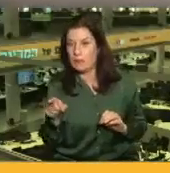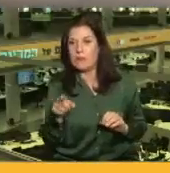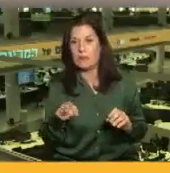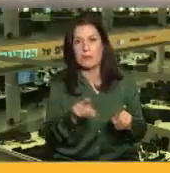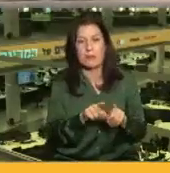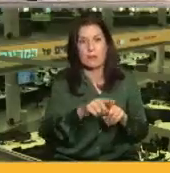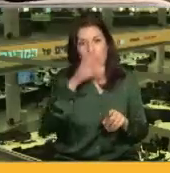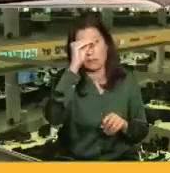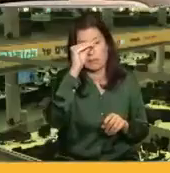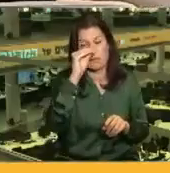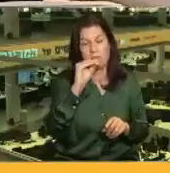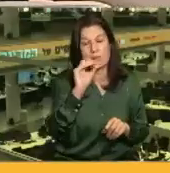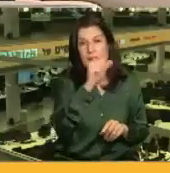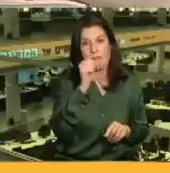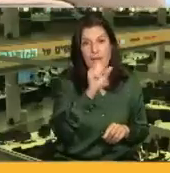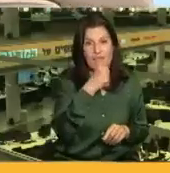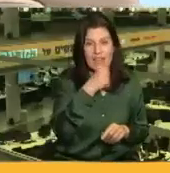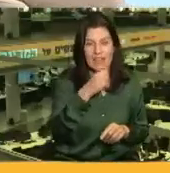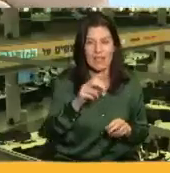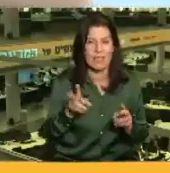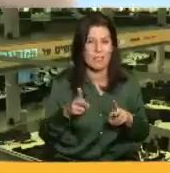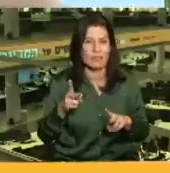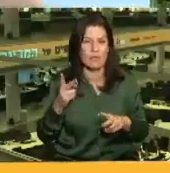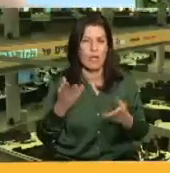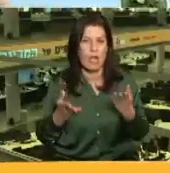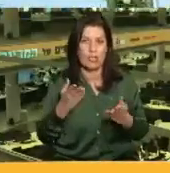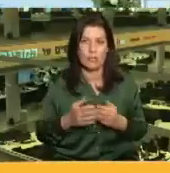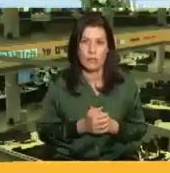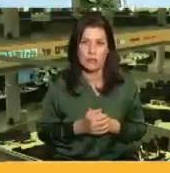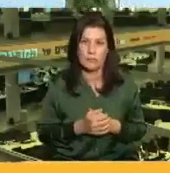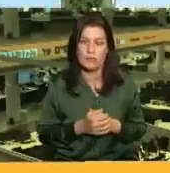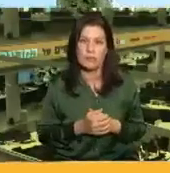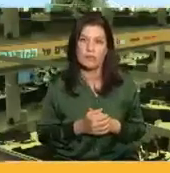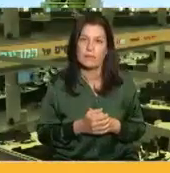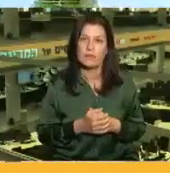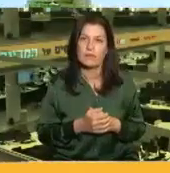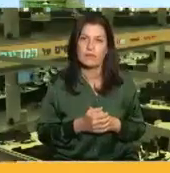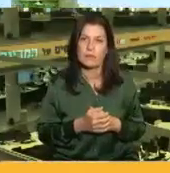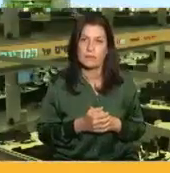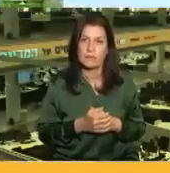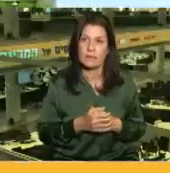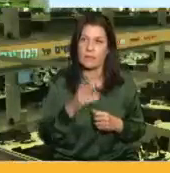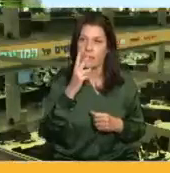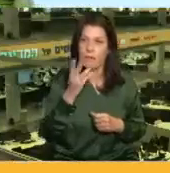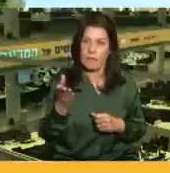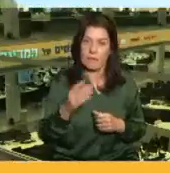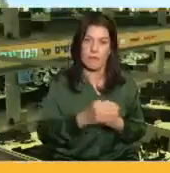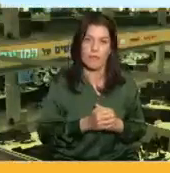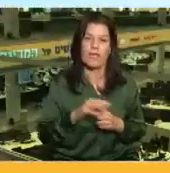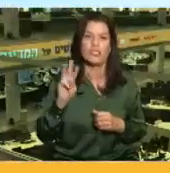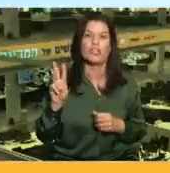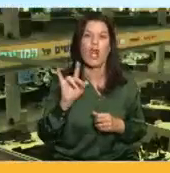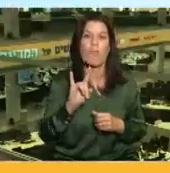אותה בעיה, אז אני לא חושבת שכאן אפשר להשאר... ממש לא נכון. רציתי לשאול אותך... אבל זה ממש לא נכון. תראי את שלום חנוך